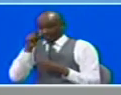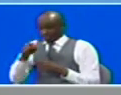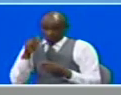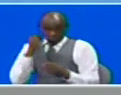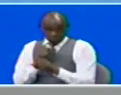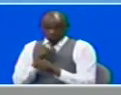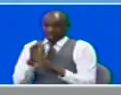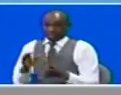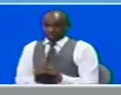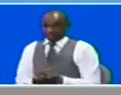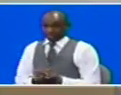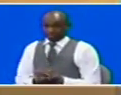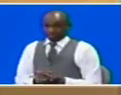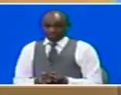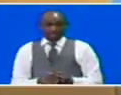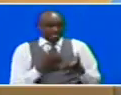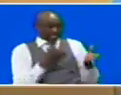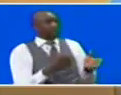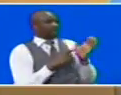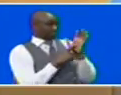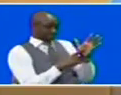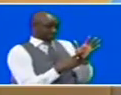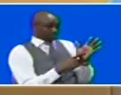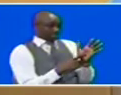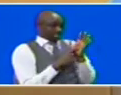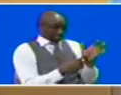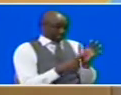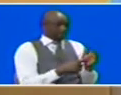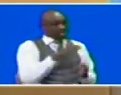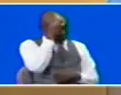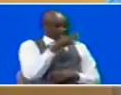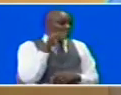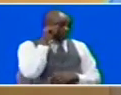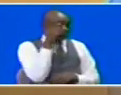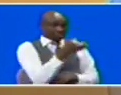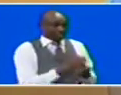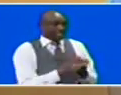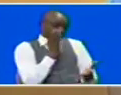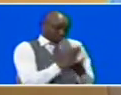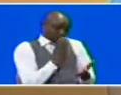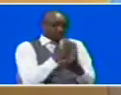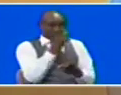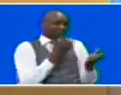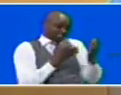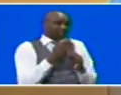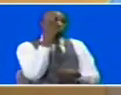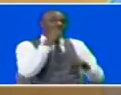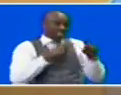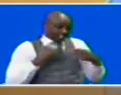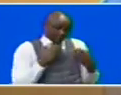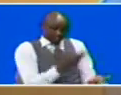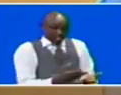iweze kuidhinisha. Na kama sasa kwa kisa hiki cha gavana wa Mombasa, tayari amehudumu kwa miaka 4, na maanisha kuwa